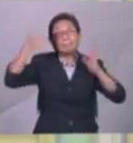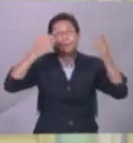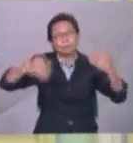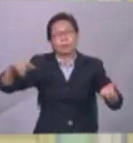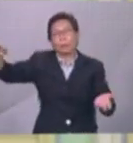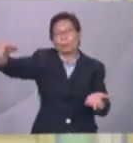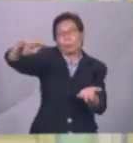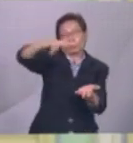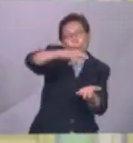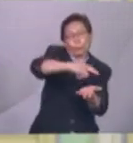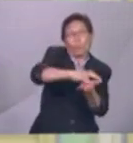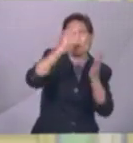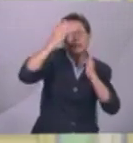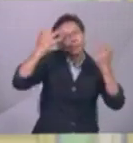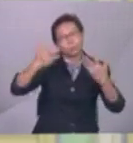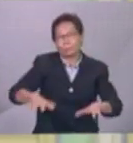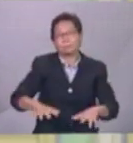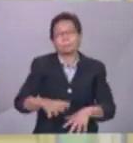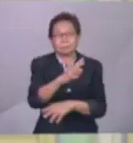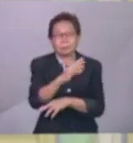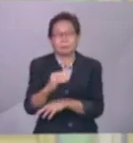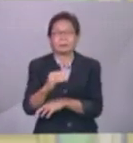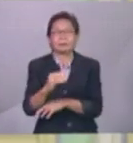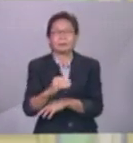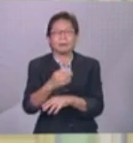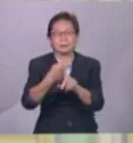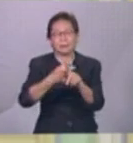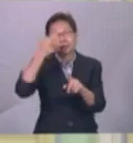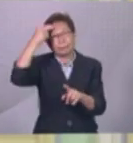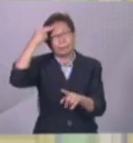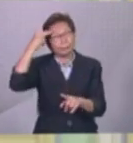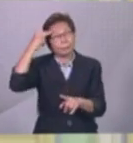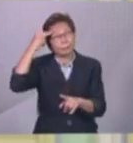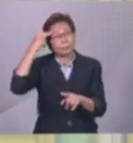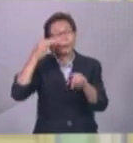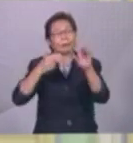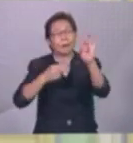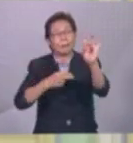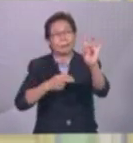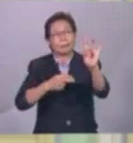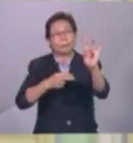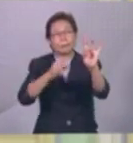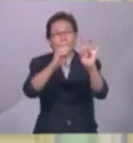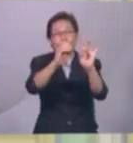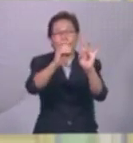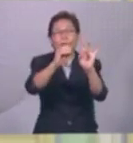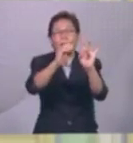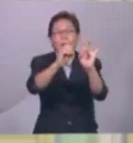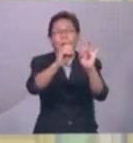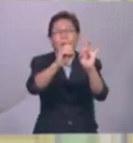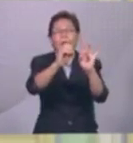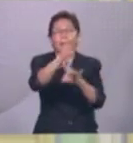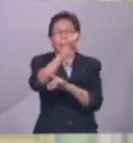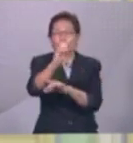tiba di Malaysia mereka lihat di pada Arab Saudi selama 80 rakyat kita 80 orang